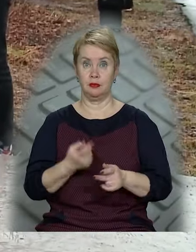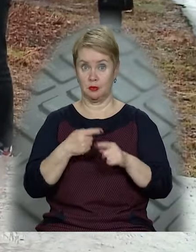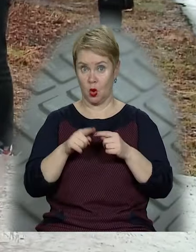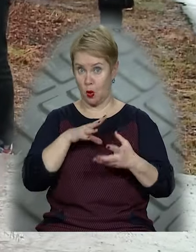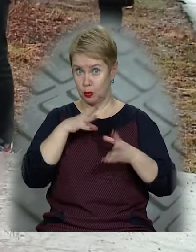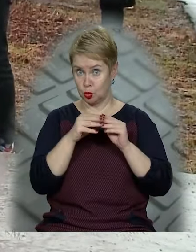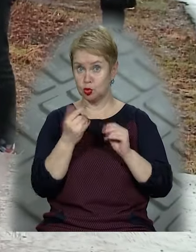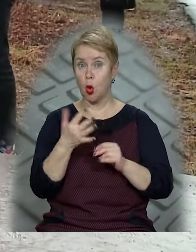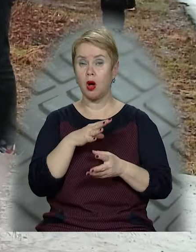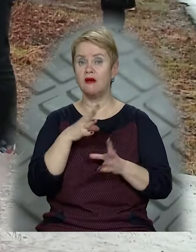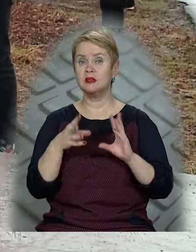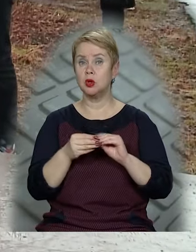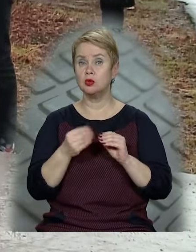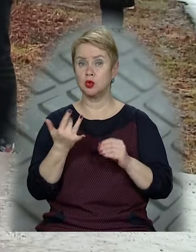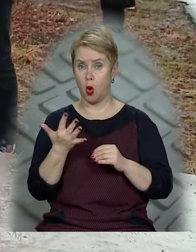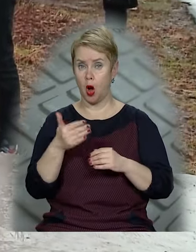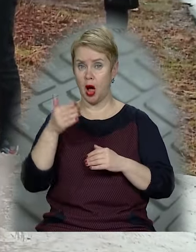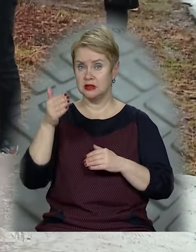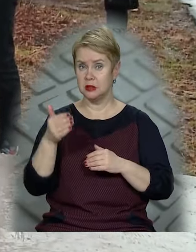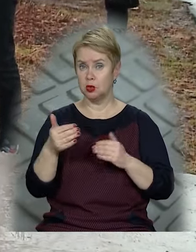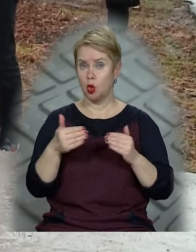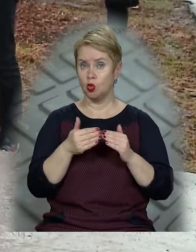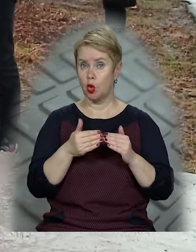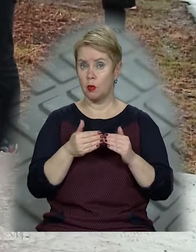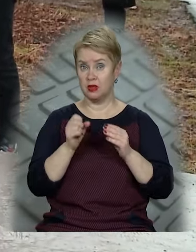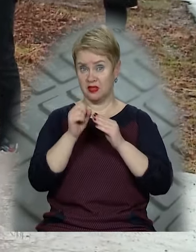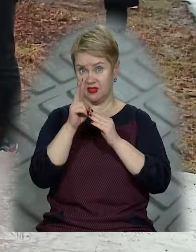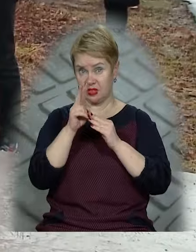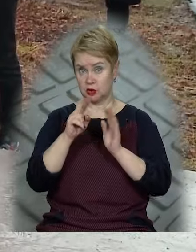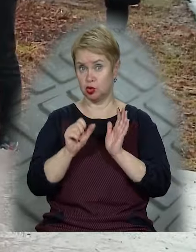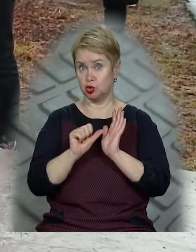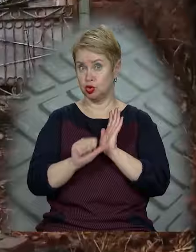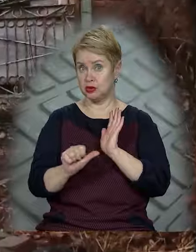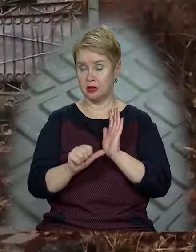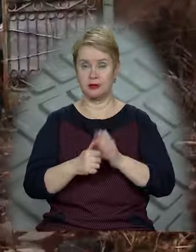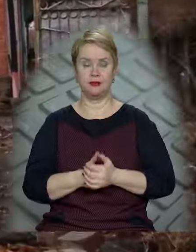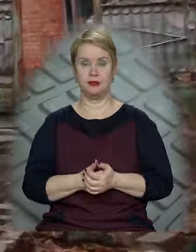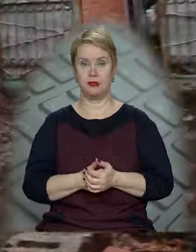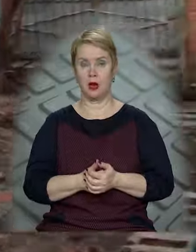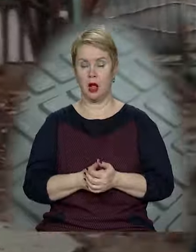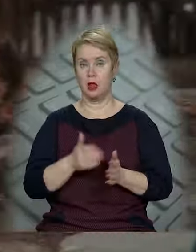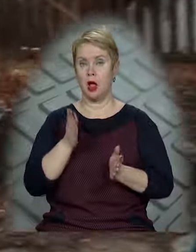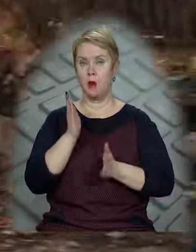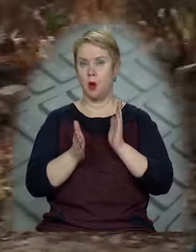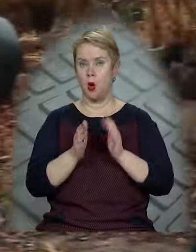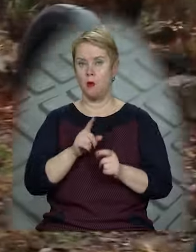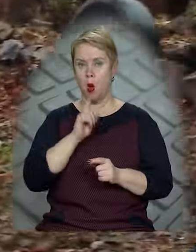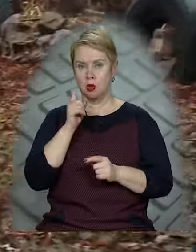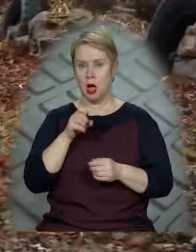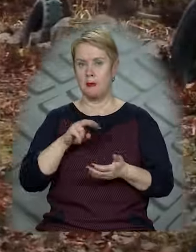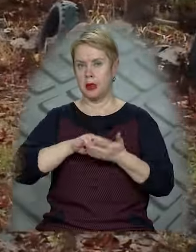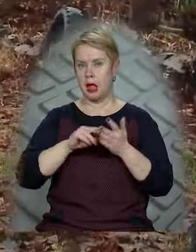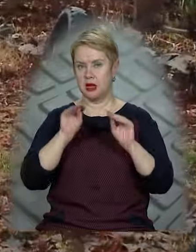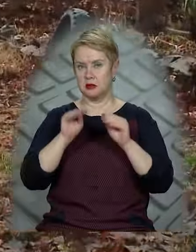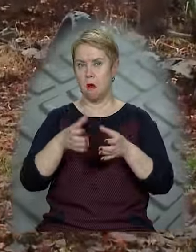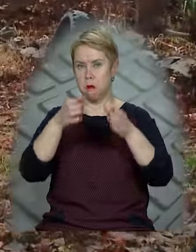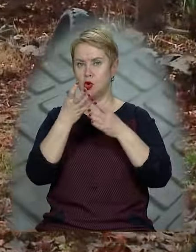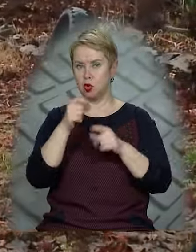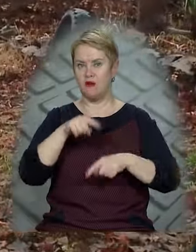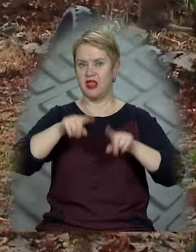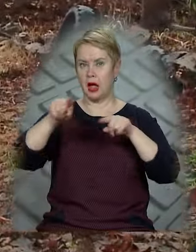ітогу, скільки це у нас стін дома буде? 12,60. На провулку Молодіжному планують розмістити баки ще